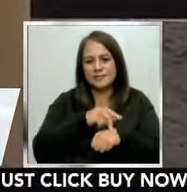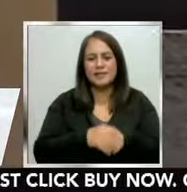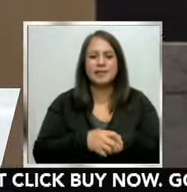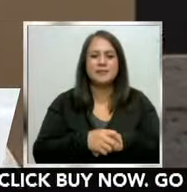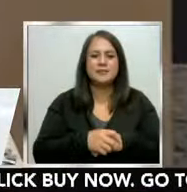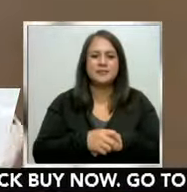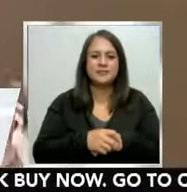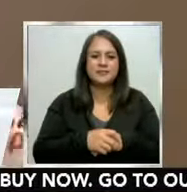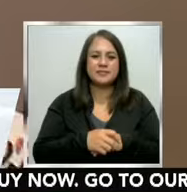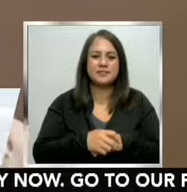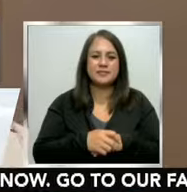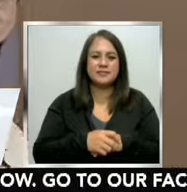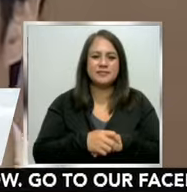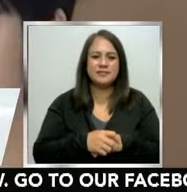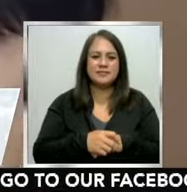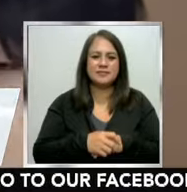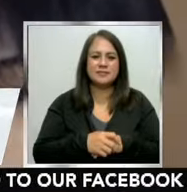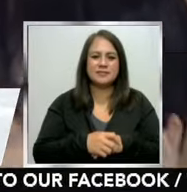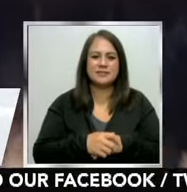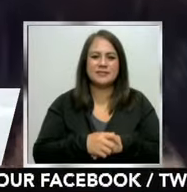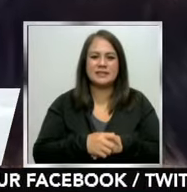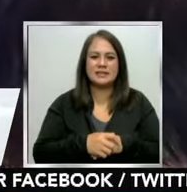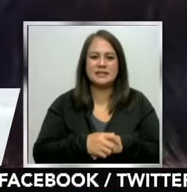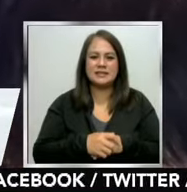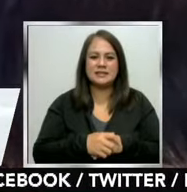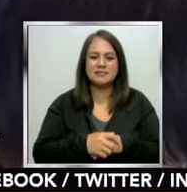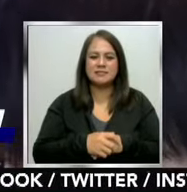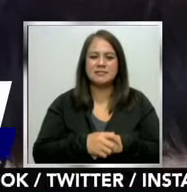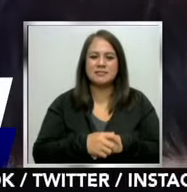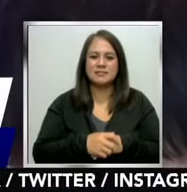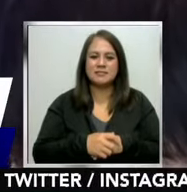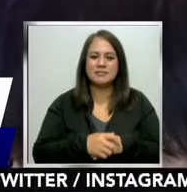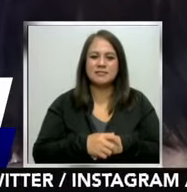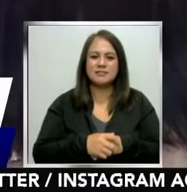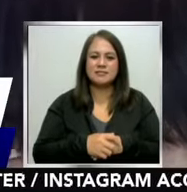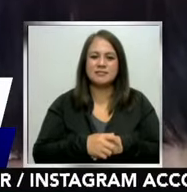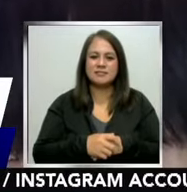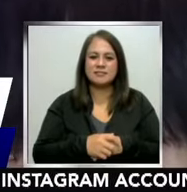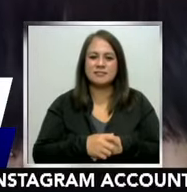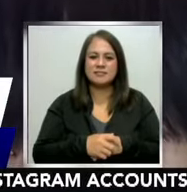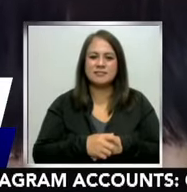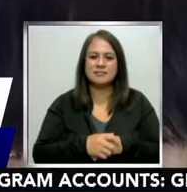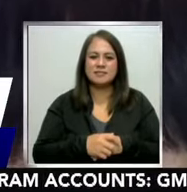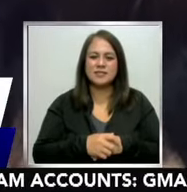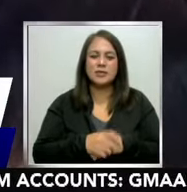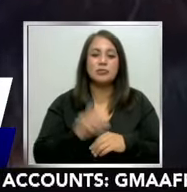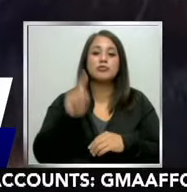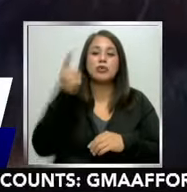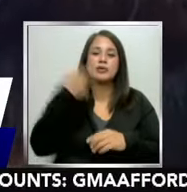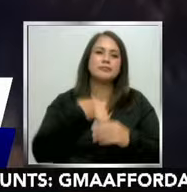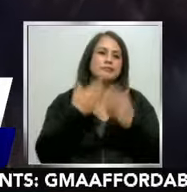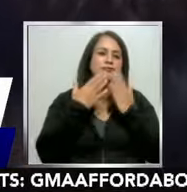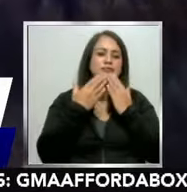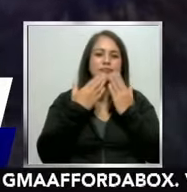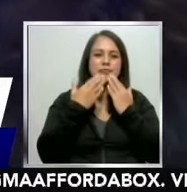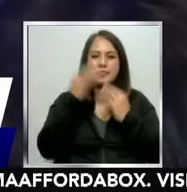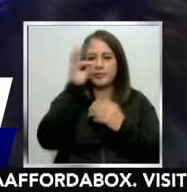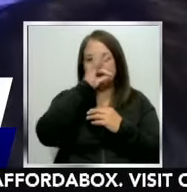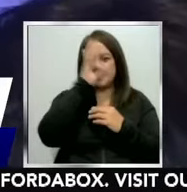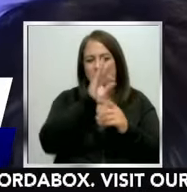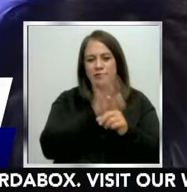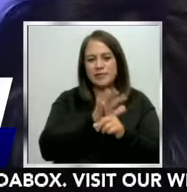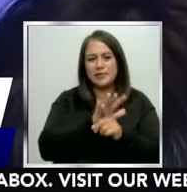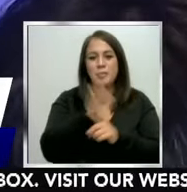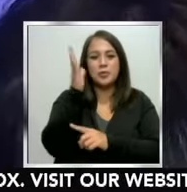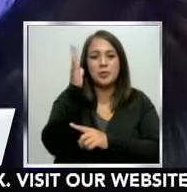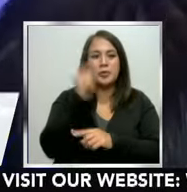필리핀 팀 여러분들, 항상 저희에게 많은 사랑과 First of all, thank you so much sa mga Filipino fans namin kasi sila po yung